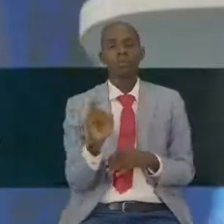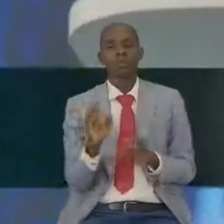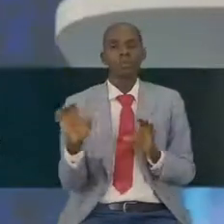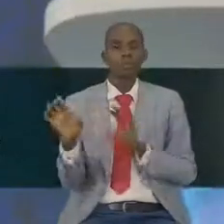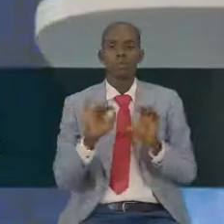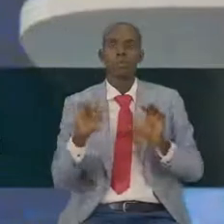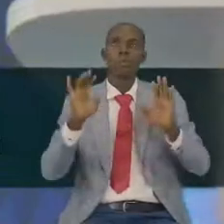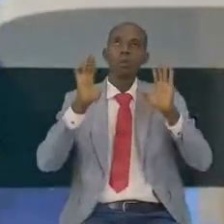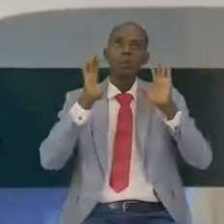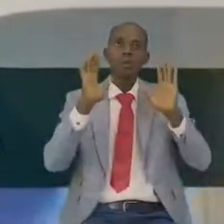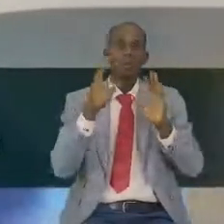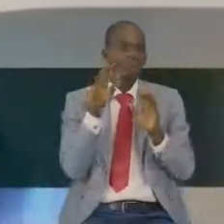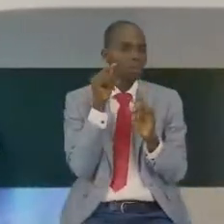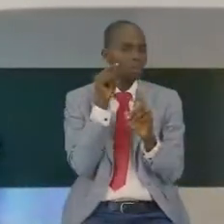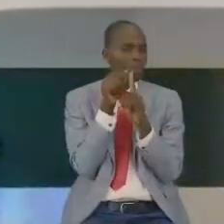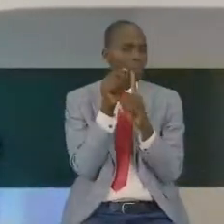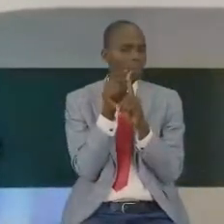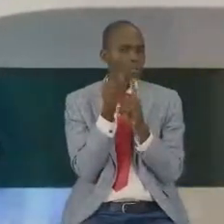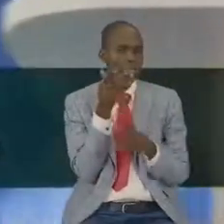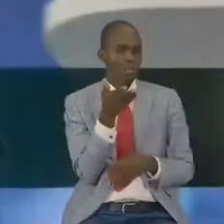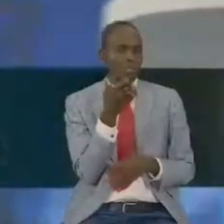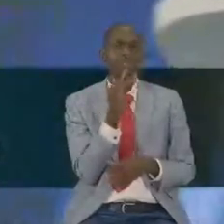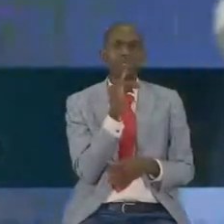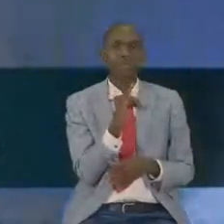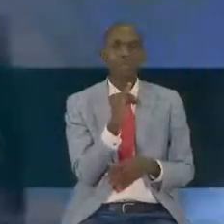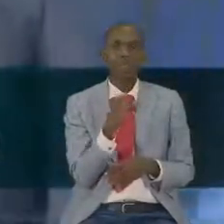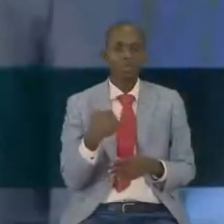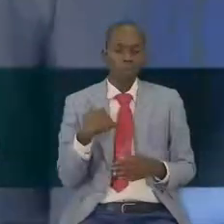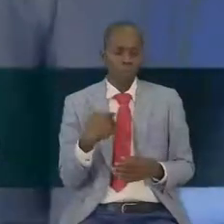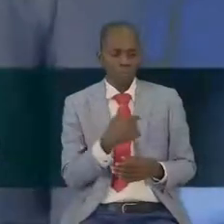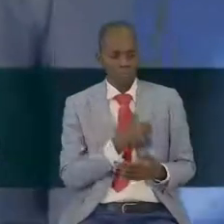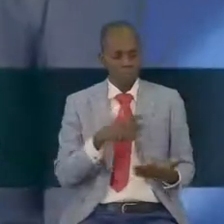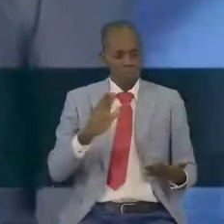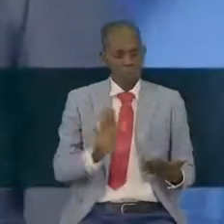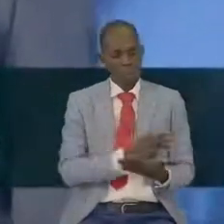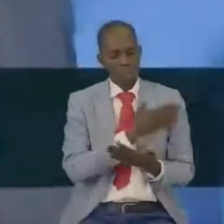des prodiges. Ce que je vais relever, c'est que nous le chantons le dimanche.